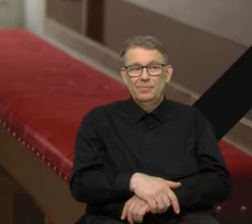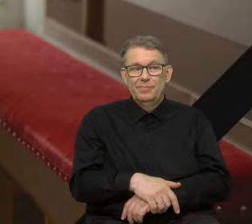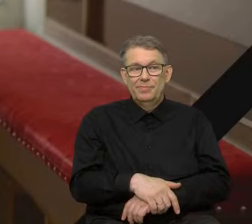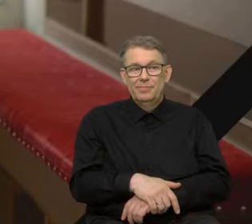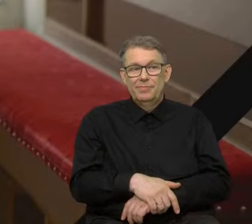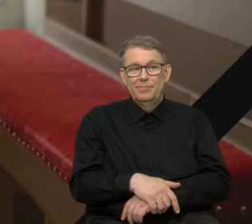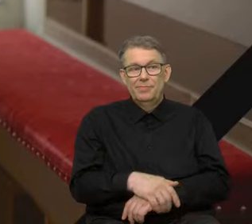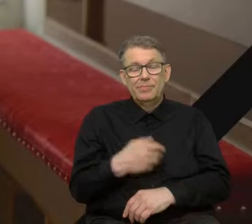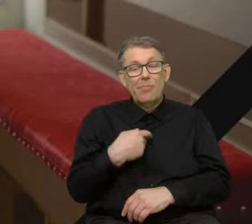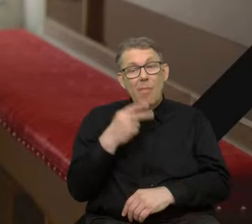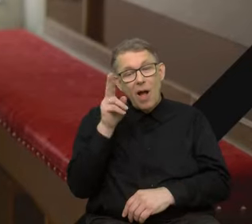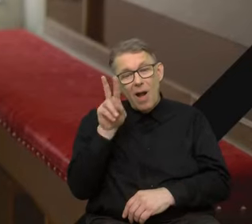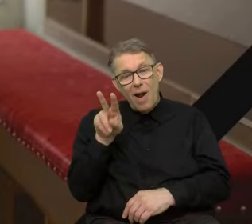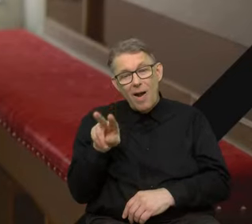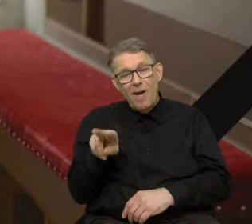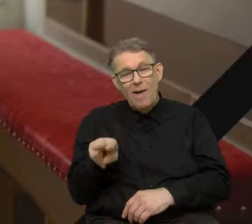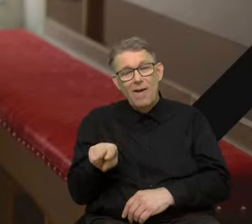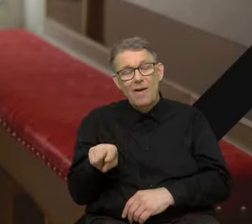Patrzyłem